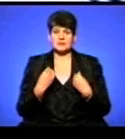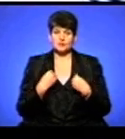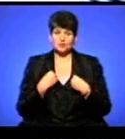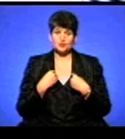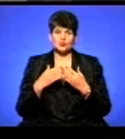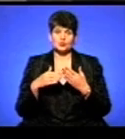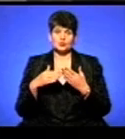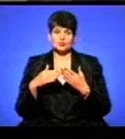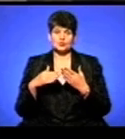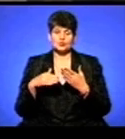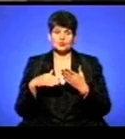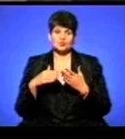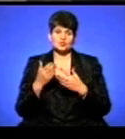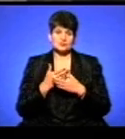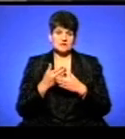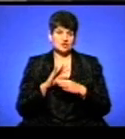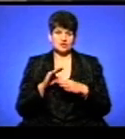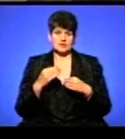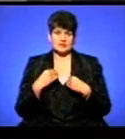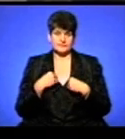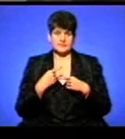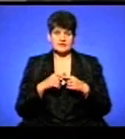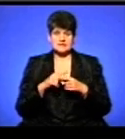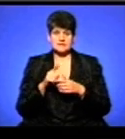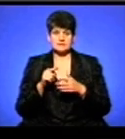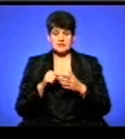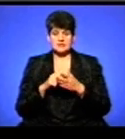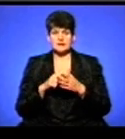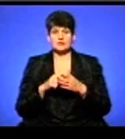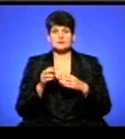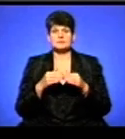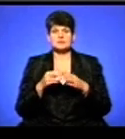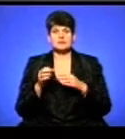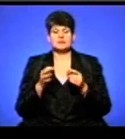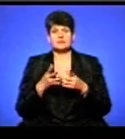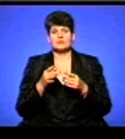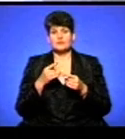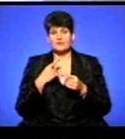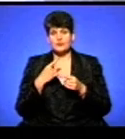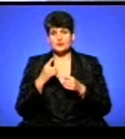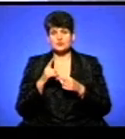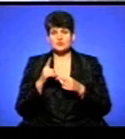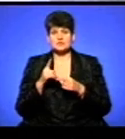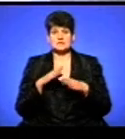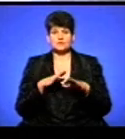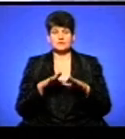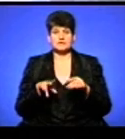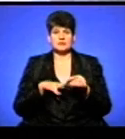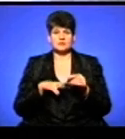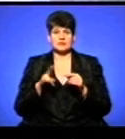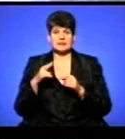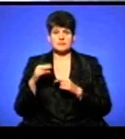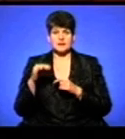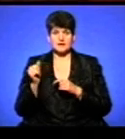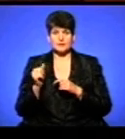чи не дадуть. З таким питанням до фахівців органів соцзахисту часто звертаються волиняни, каже заступник директора департаменту соцзахисту